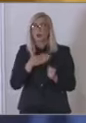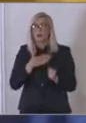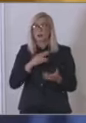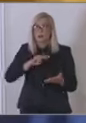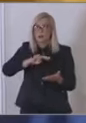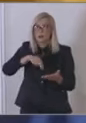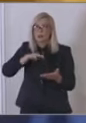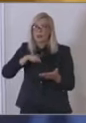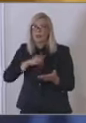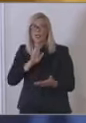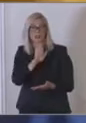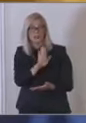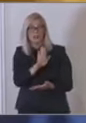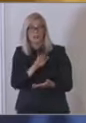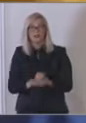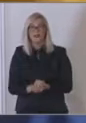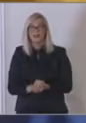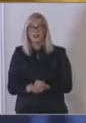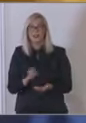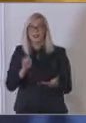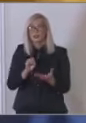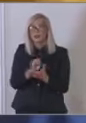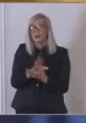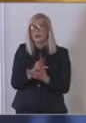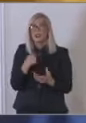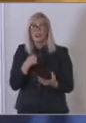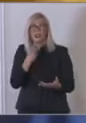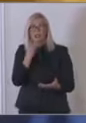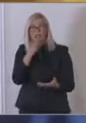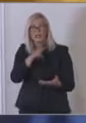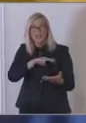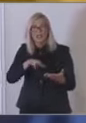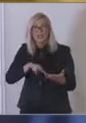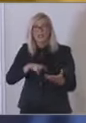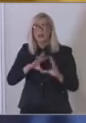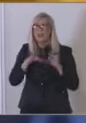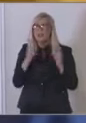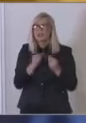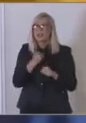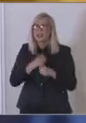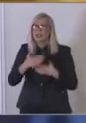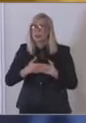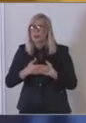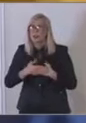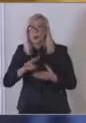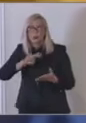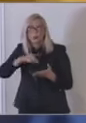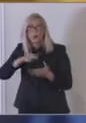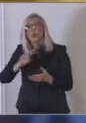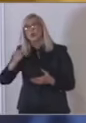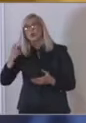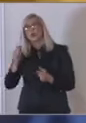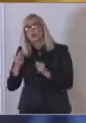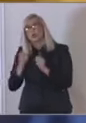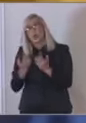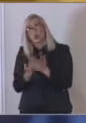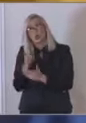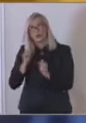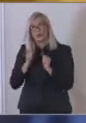do të identifikojmë mundësitë e tjera të bashkëpunimit duke nënshkruar marrëveshje të reja. Unë pres me padrim që